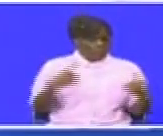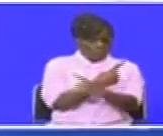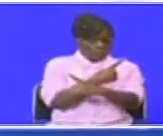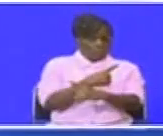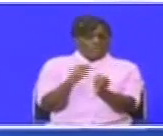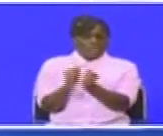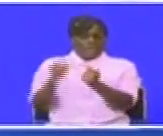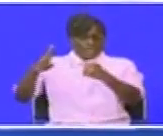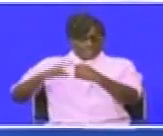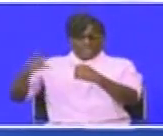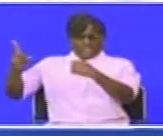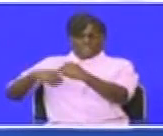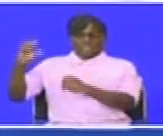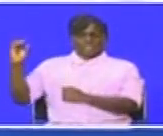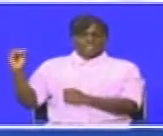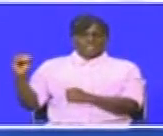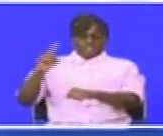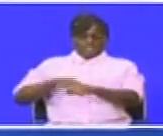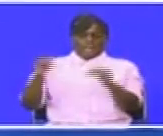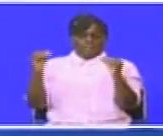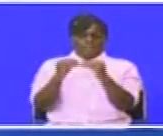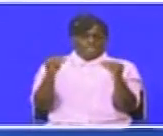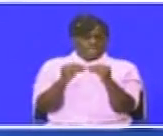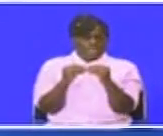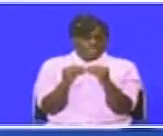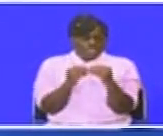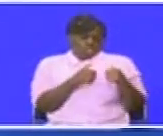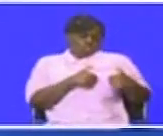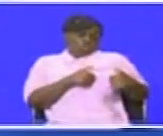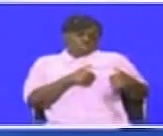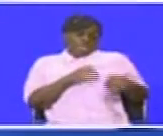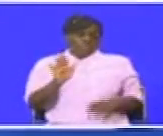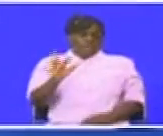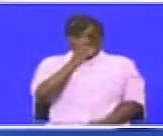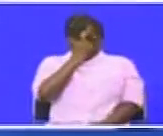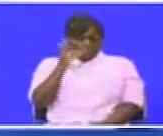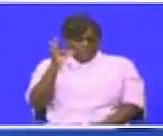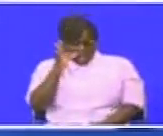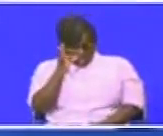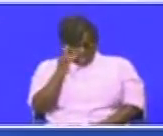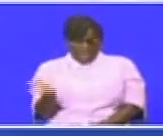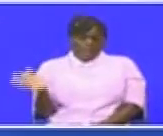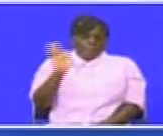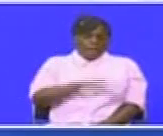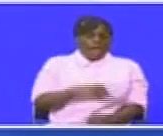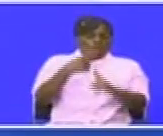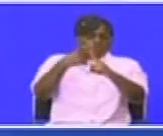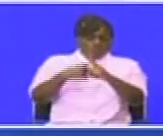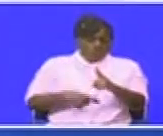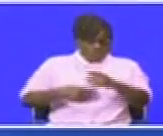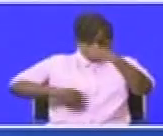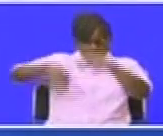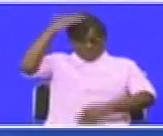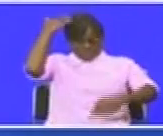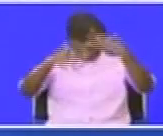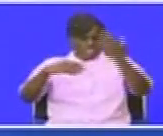mwaka 1960 alipokutana na barafu yake wa moyo Mwai Kibaki aliyekuwa amerejea nchini kutoka chuo